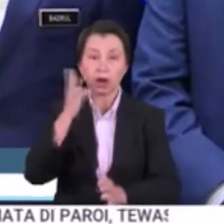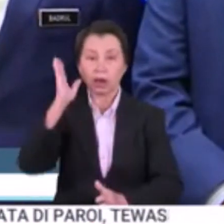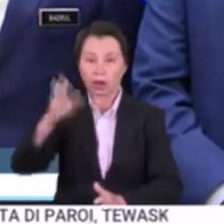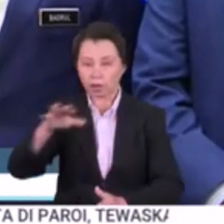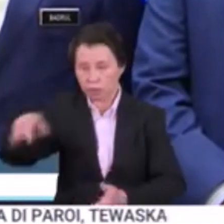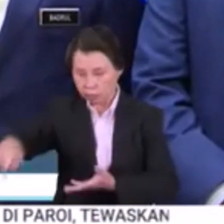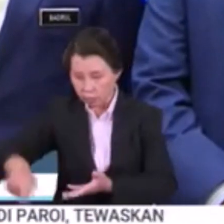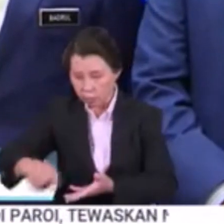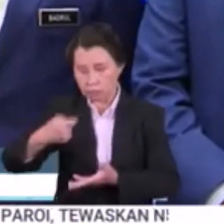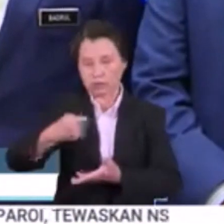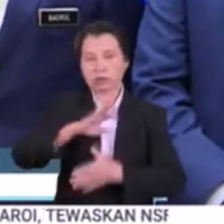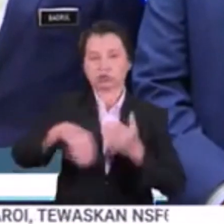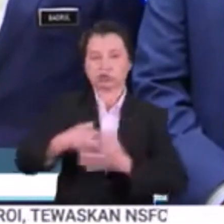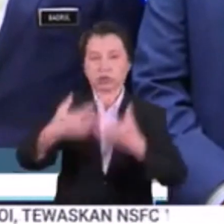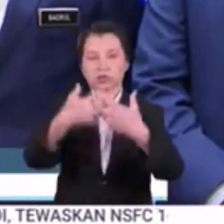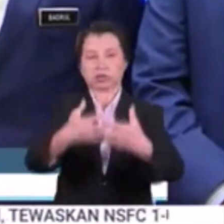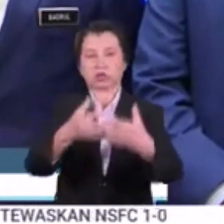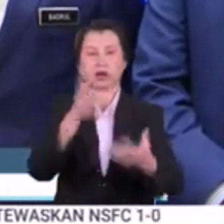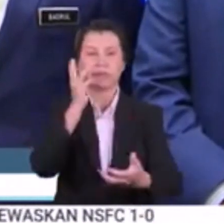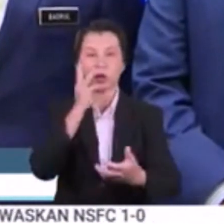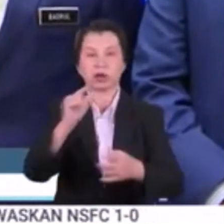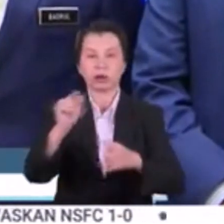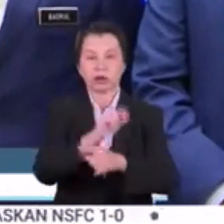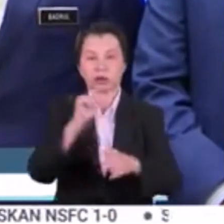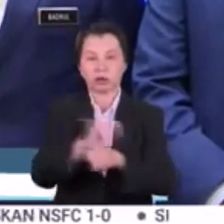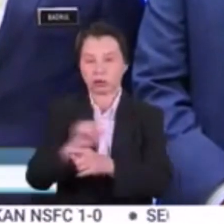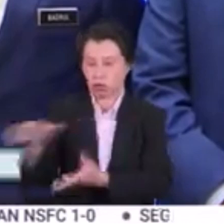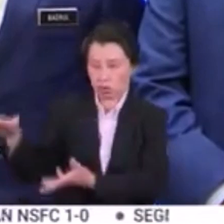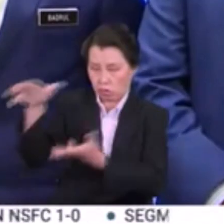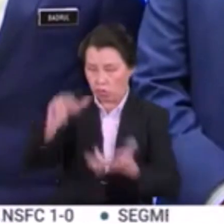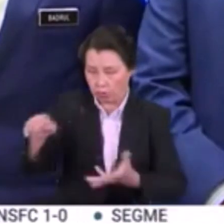akan diambil di semua kilang beras, di